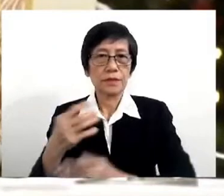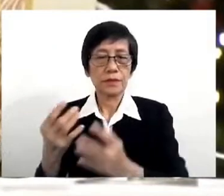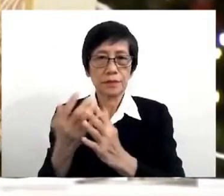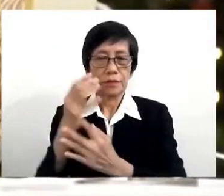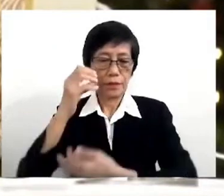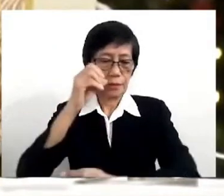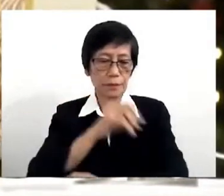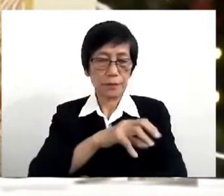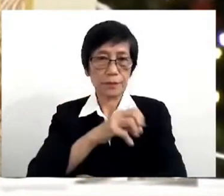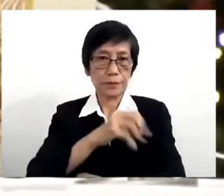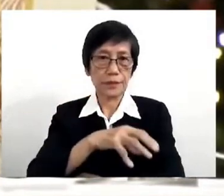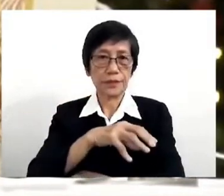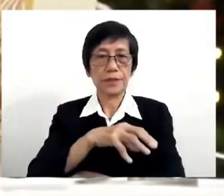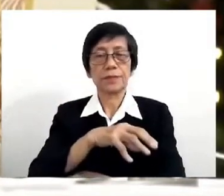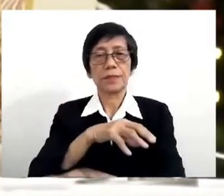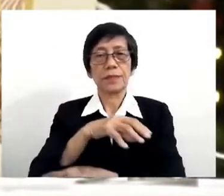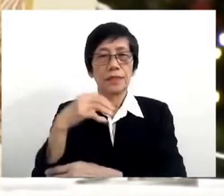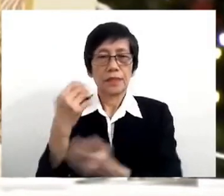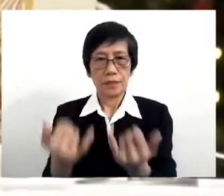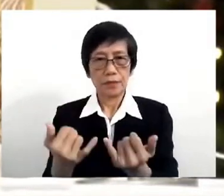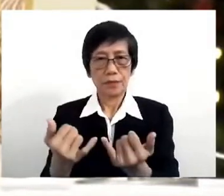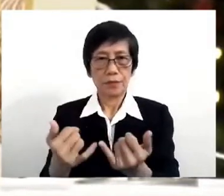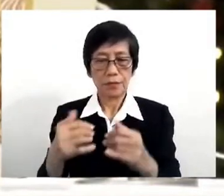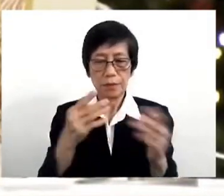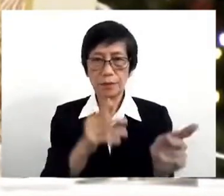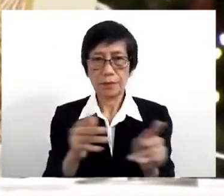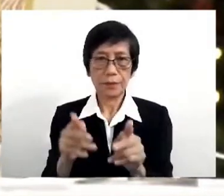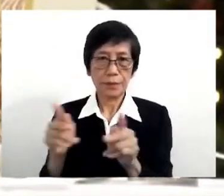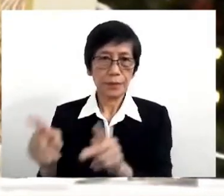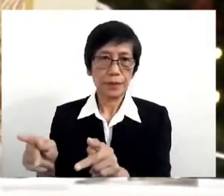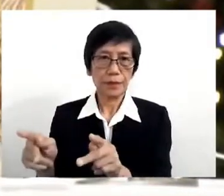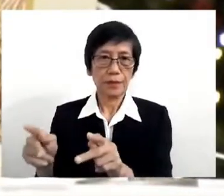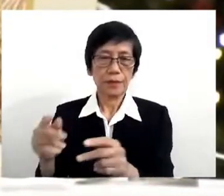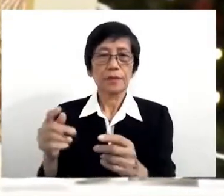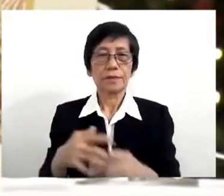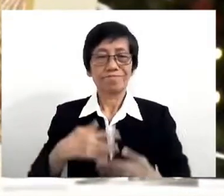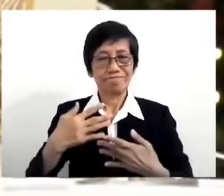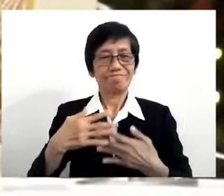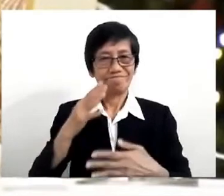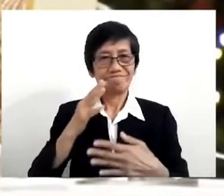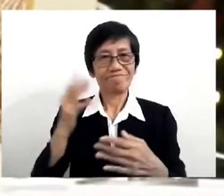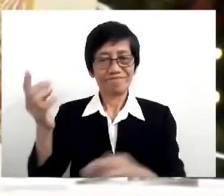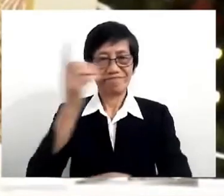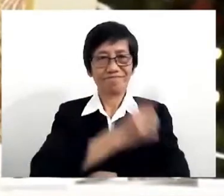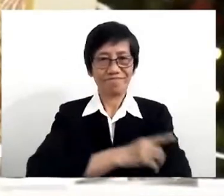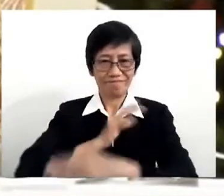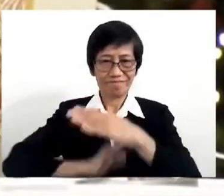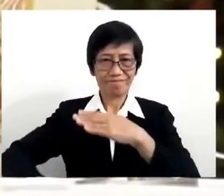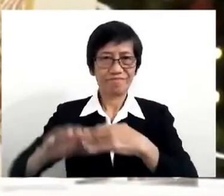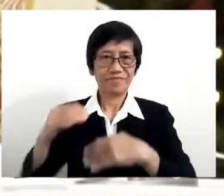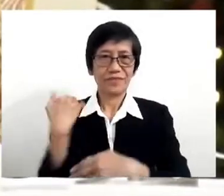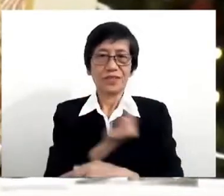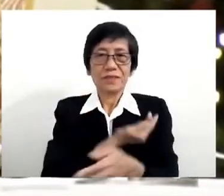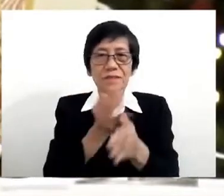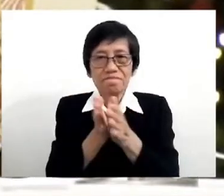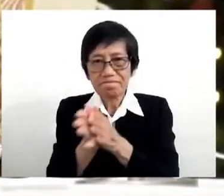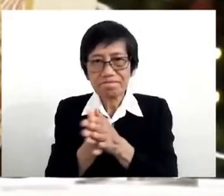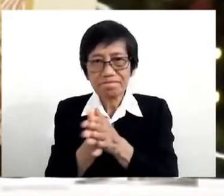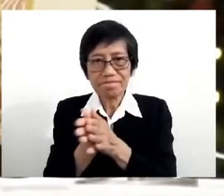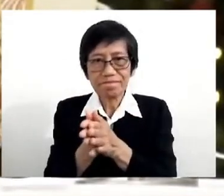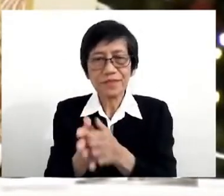ang maligayang araw ng Kanyang pagsilang, kami nananabik at nananalangin lubos na